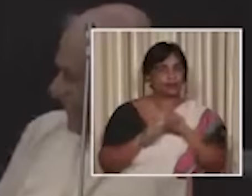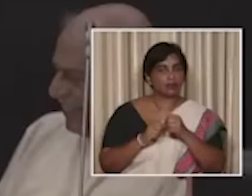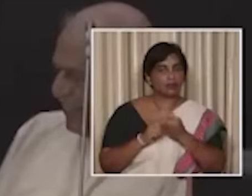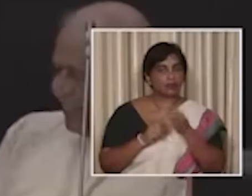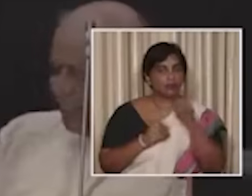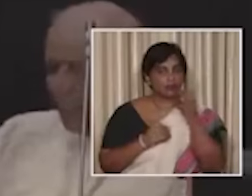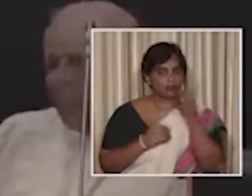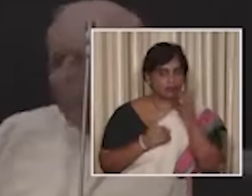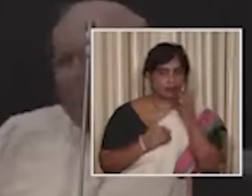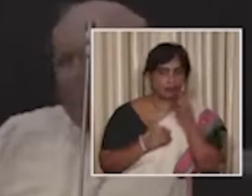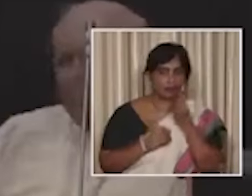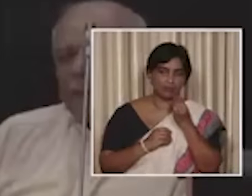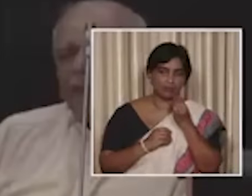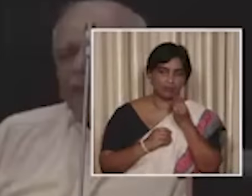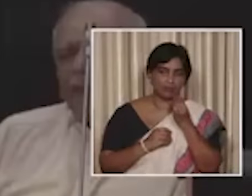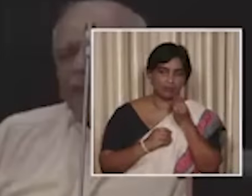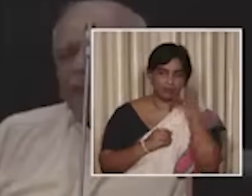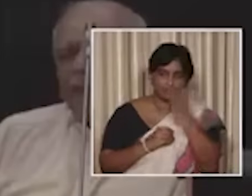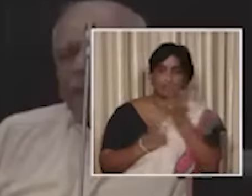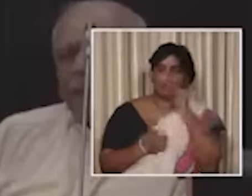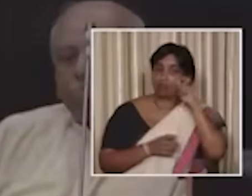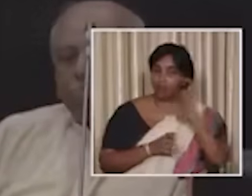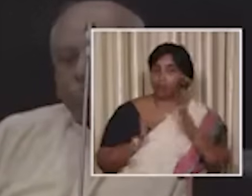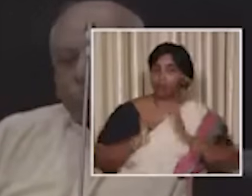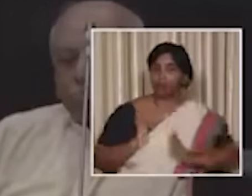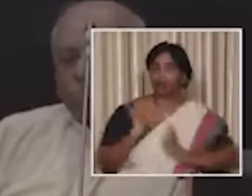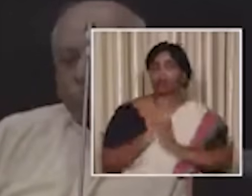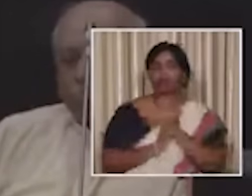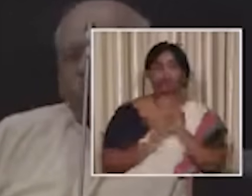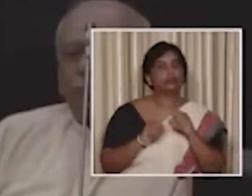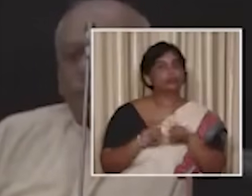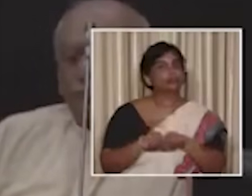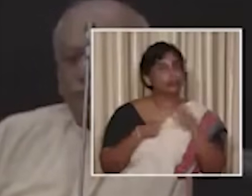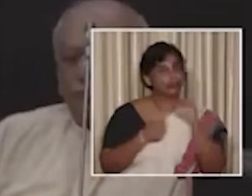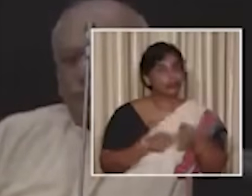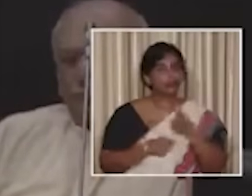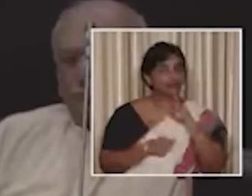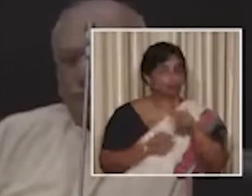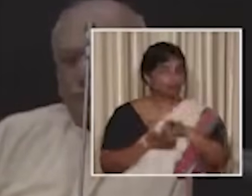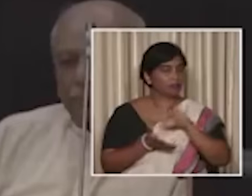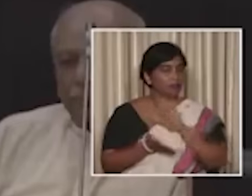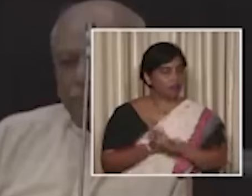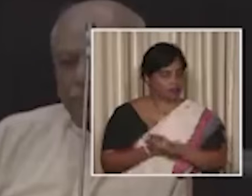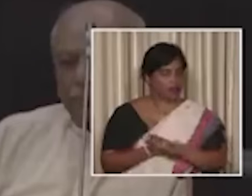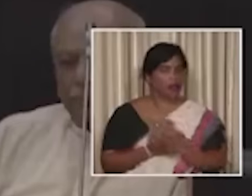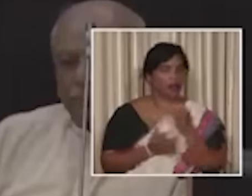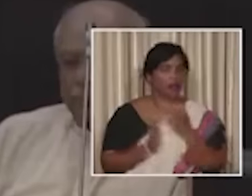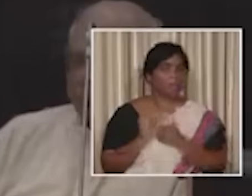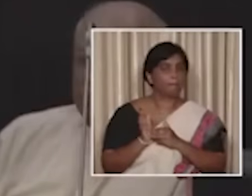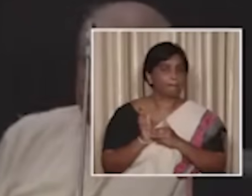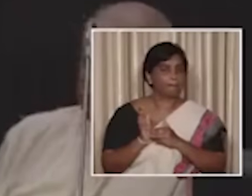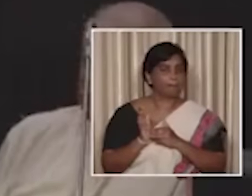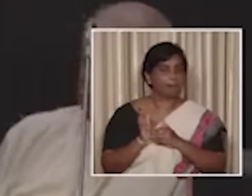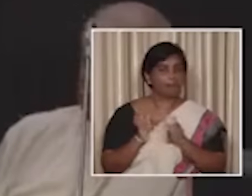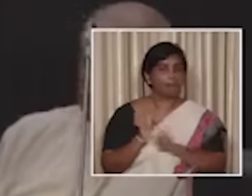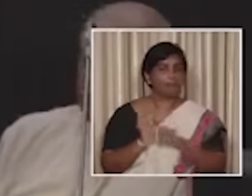வாக்களித்த அனைத்து பாராளுமன்ற உறுப்பினர்களுக்கும் நன்றி, எதிராக வாக்களித்தவர்களுக்கும் நன்றி. அடுத்த ஆண்டு ஜனாதிபதி மற்றும்